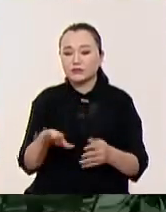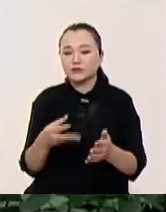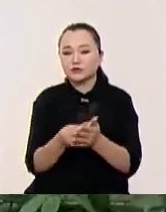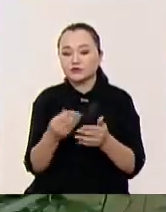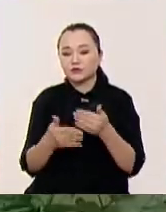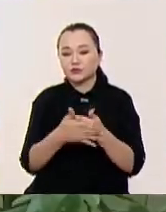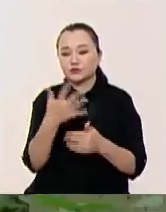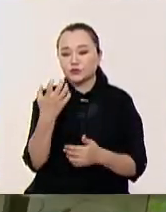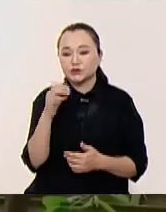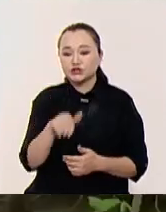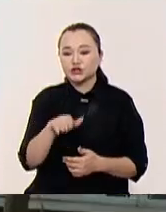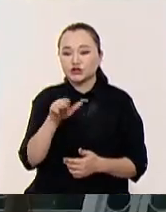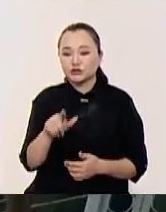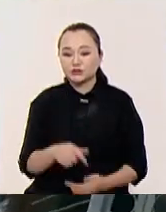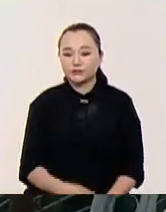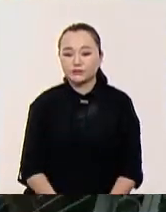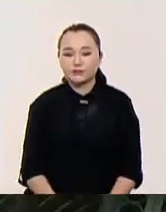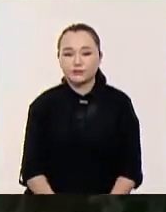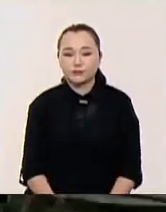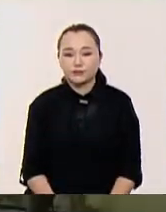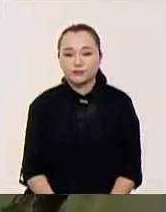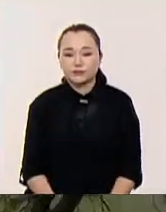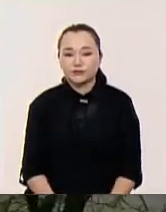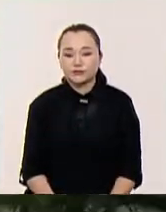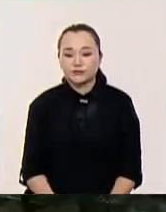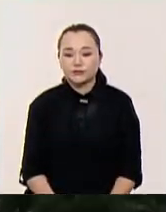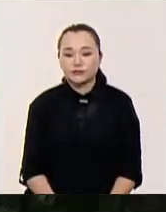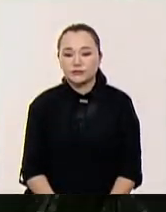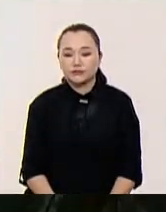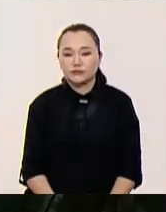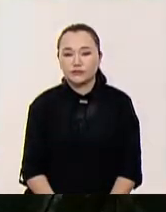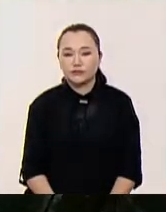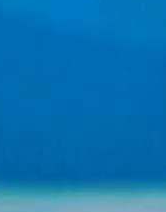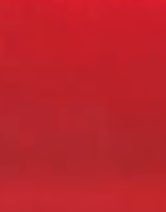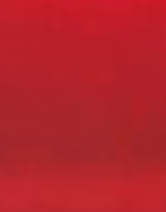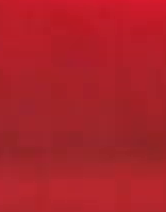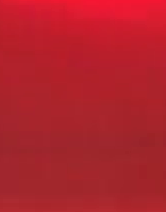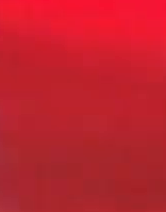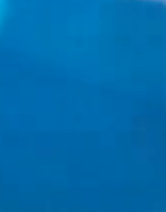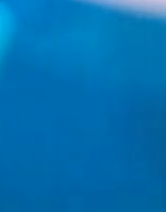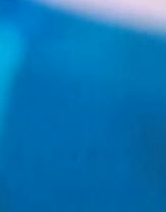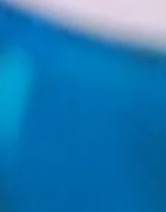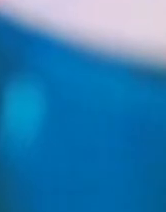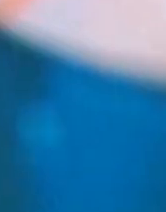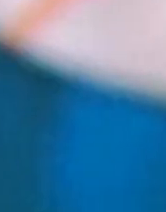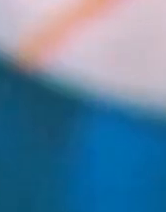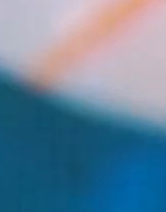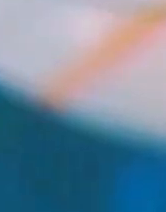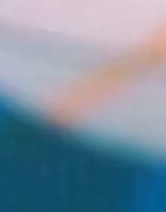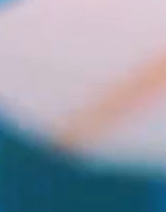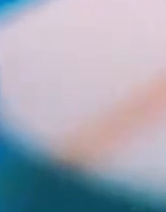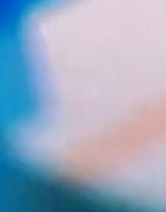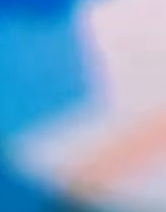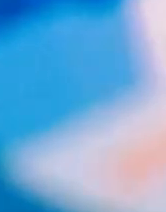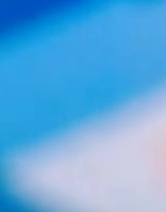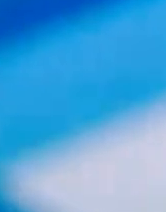почти в 500 тысяч тенге. Жанна Расланова, Руслан Акматалиев, Информбюро. Смотрите Информбюро на YouTube.